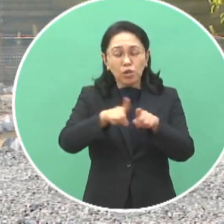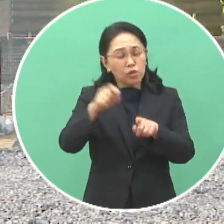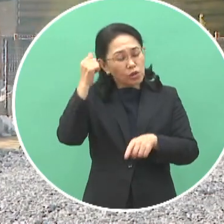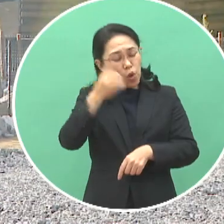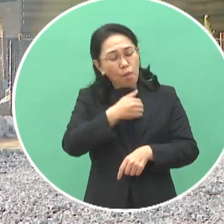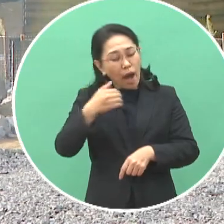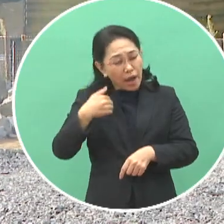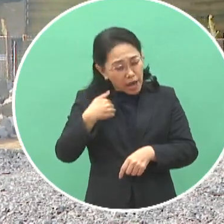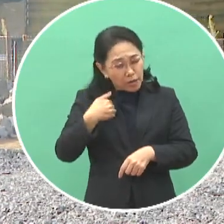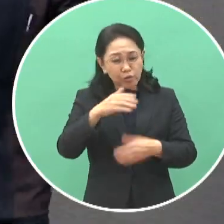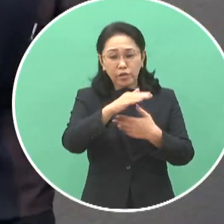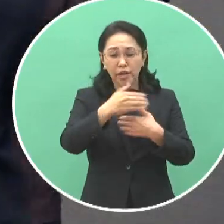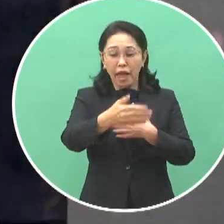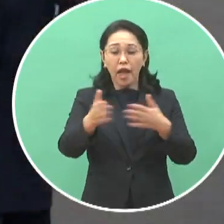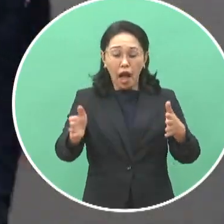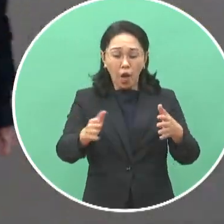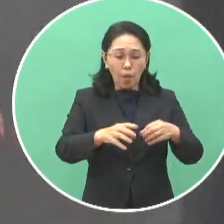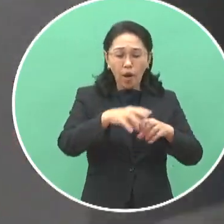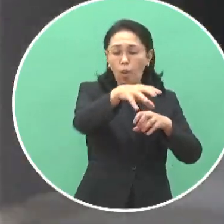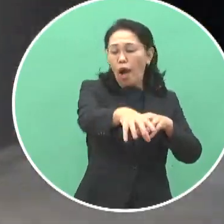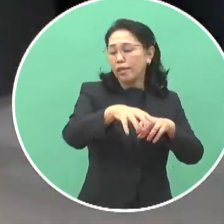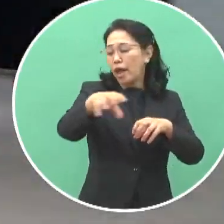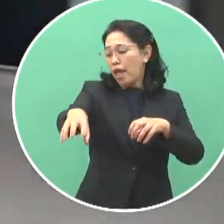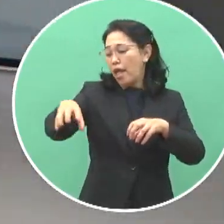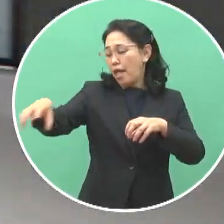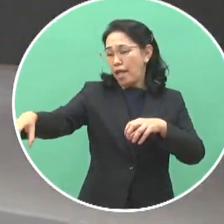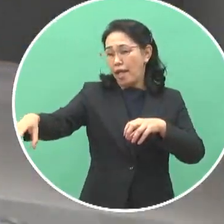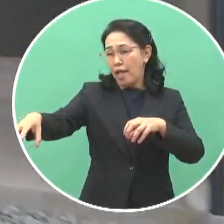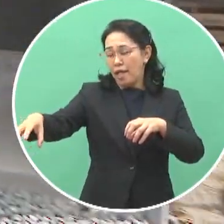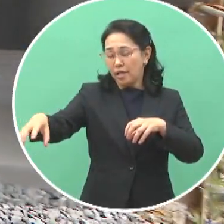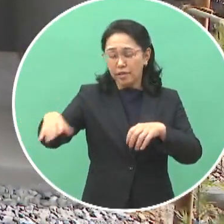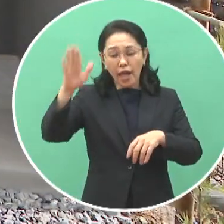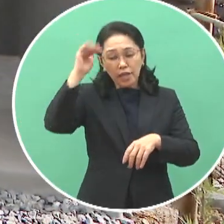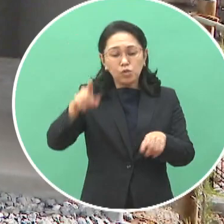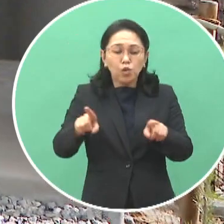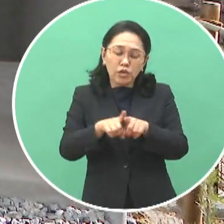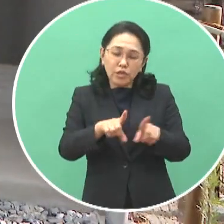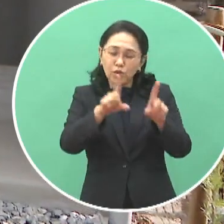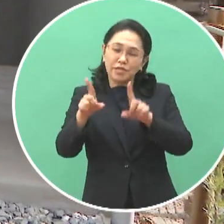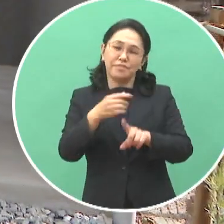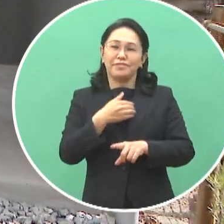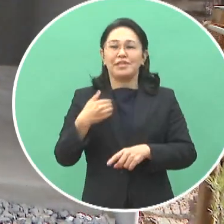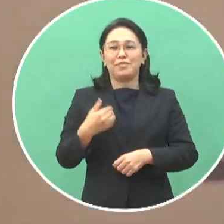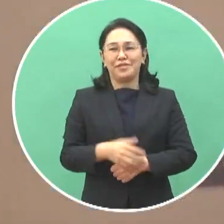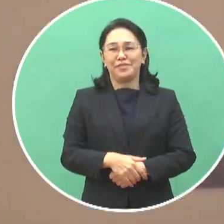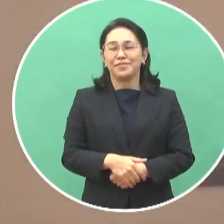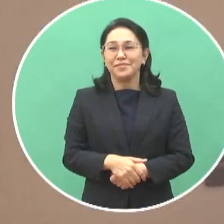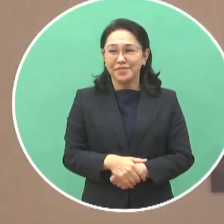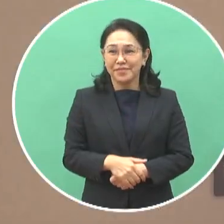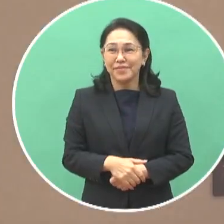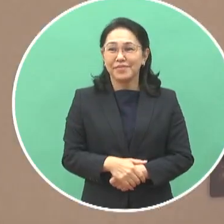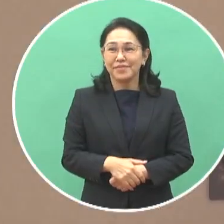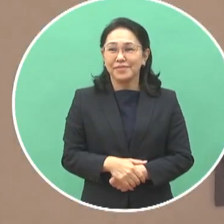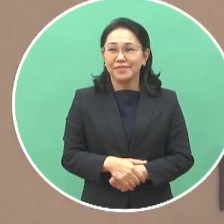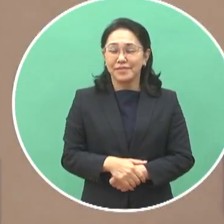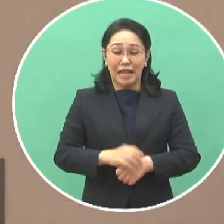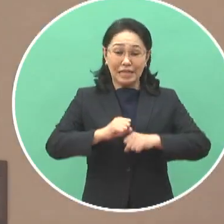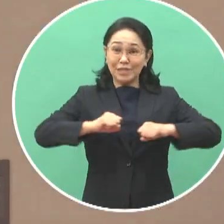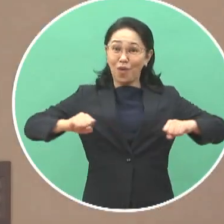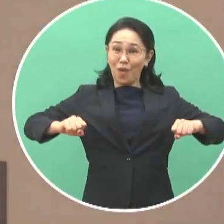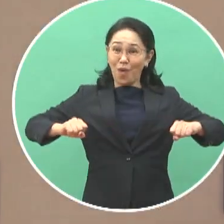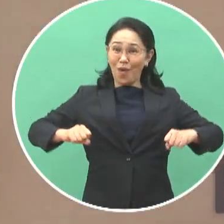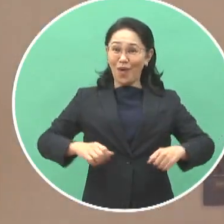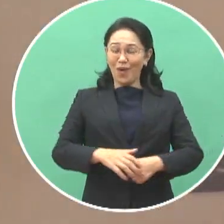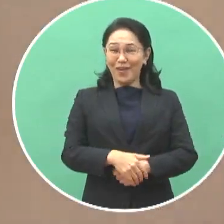つは全て離れ型で、ワンちゃんと家族水入らずで過ごせます。 おお、広